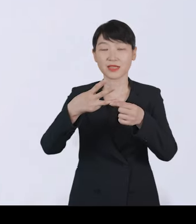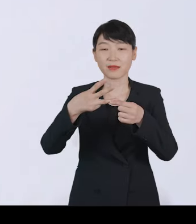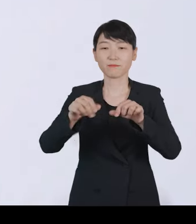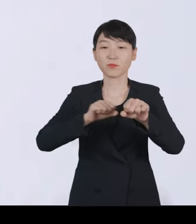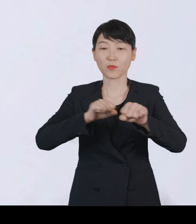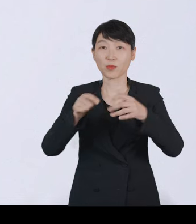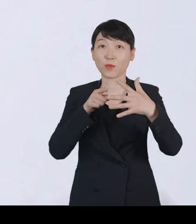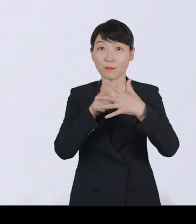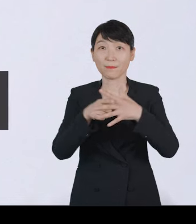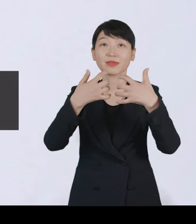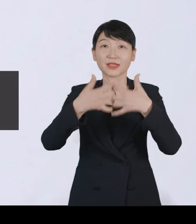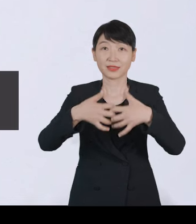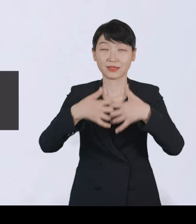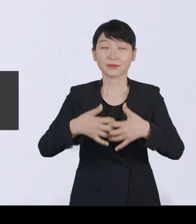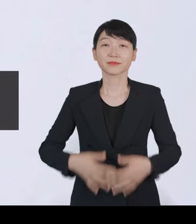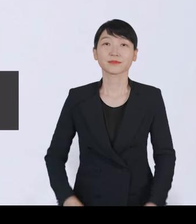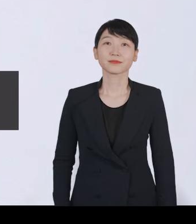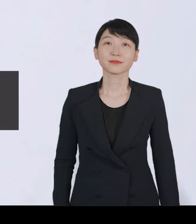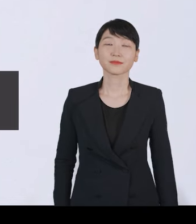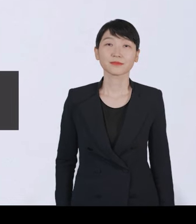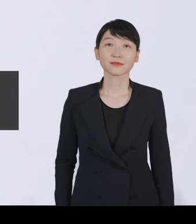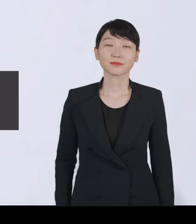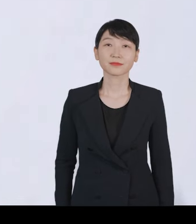다음은 활동 센서에 대한 설명입니다.